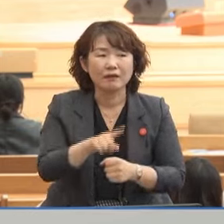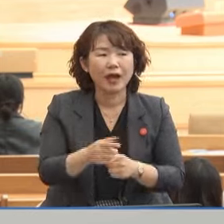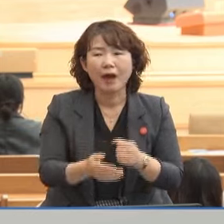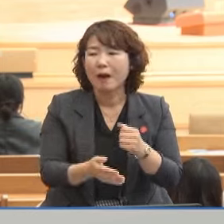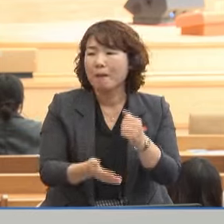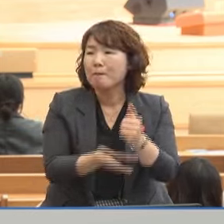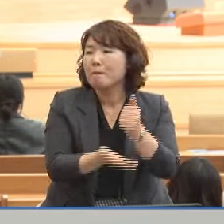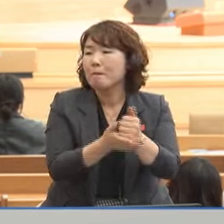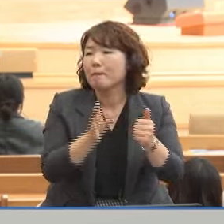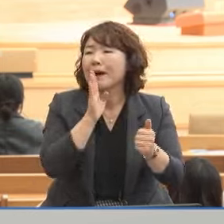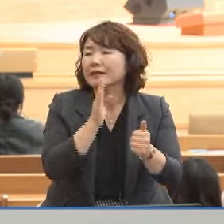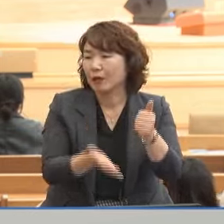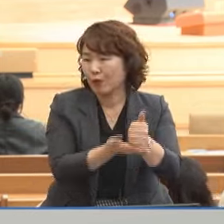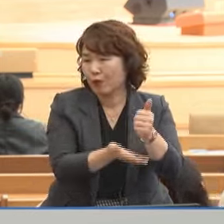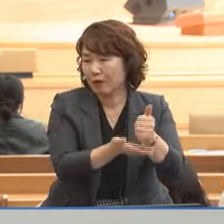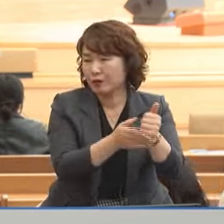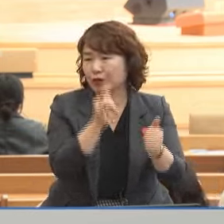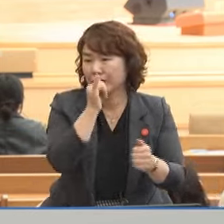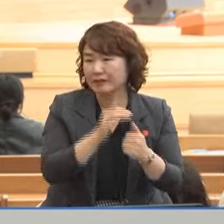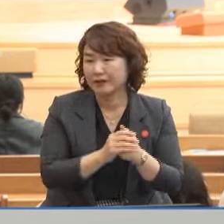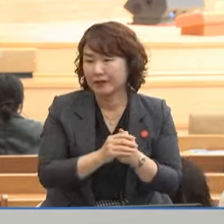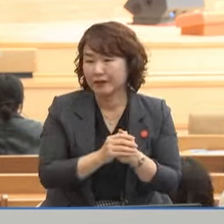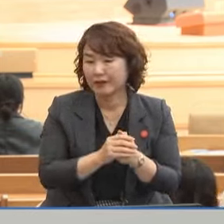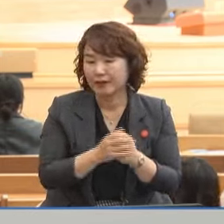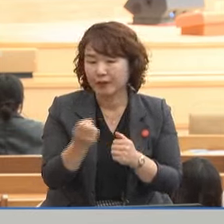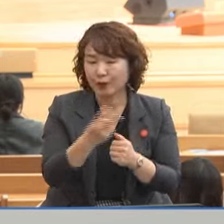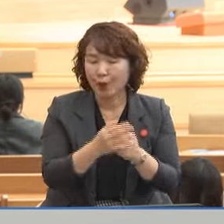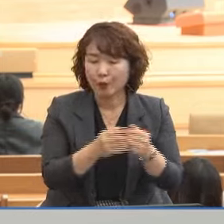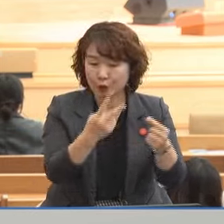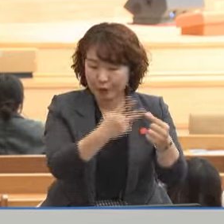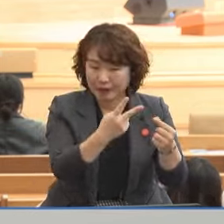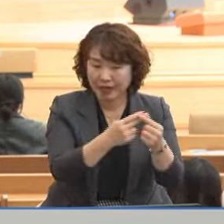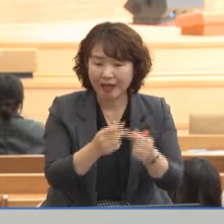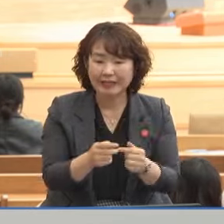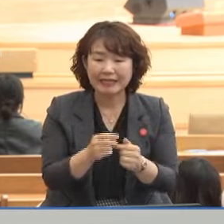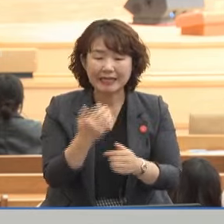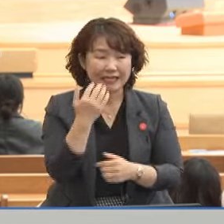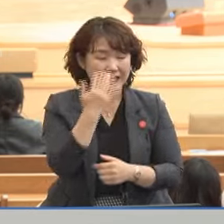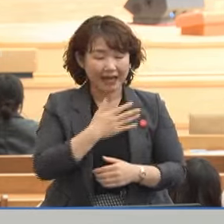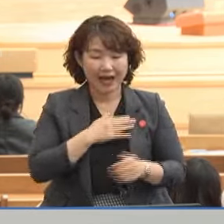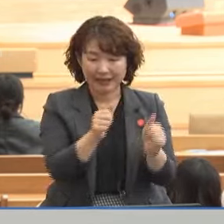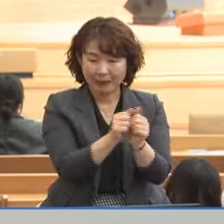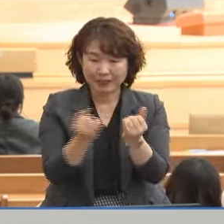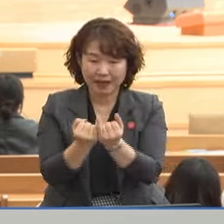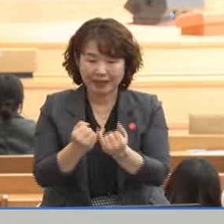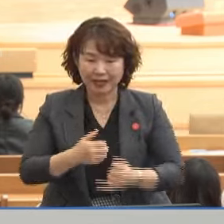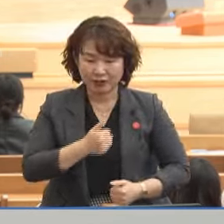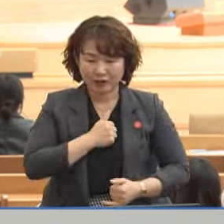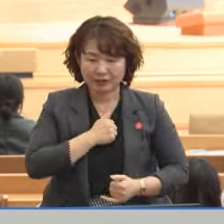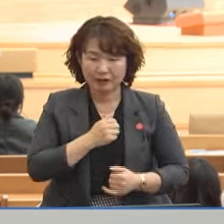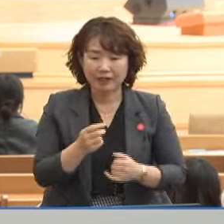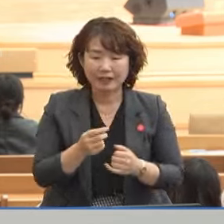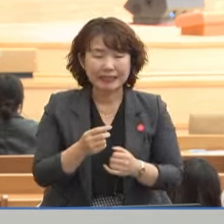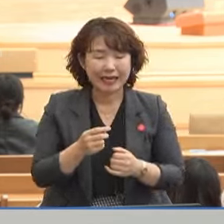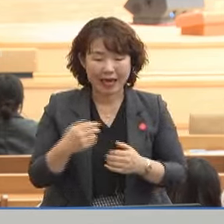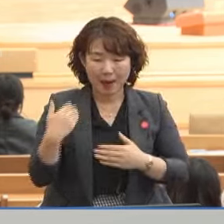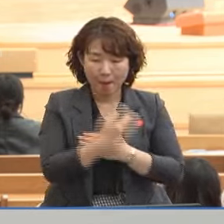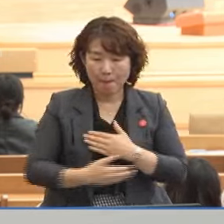배우고 있는지 잘 모르셨죠? 또 볼까요? 성적 정체성은 생물학적